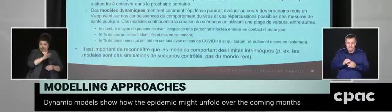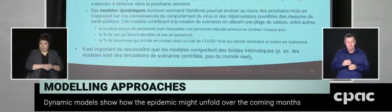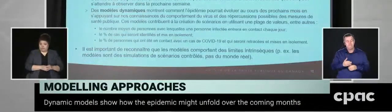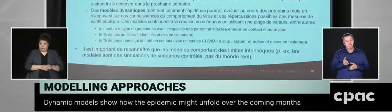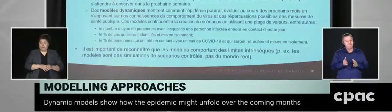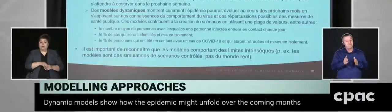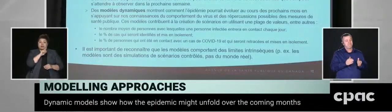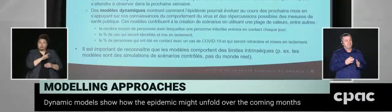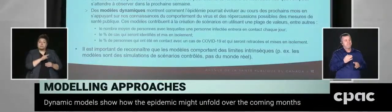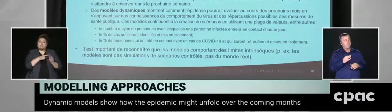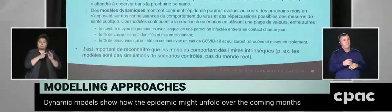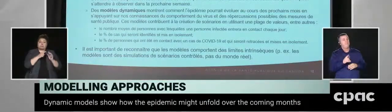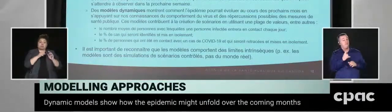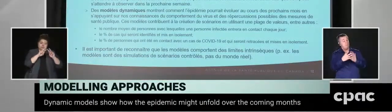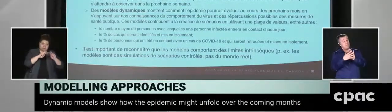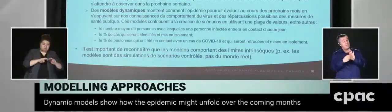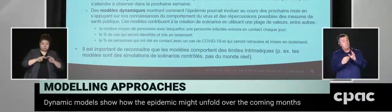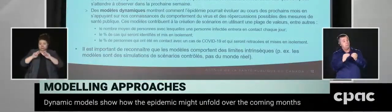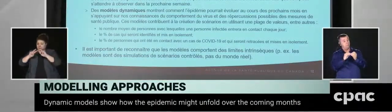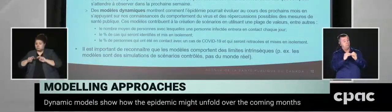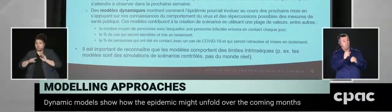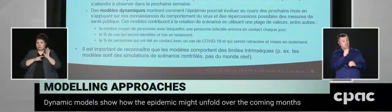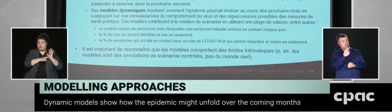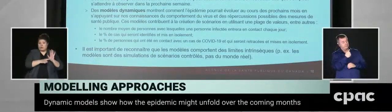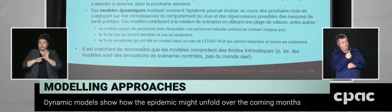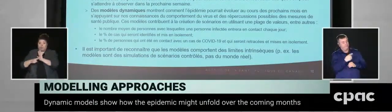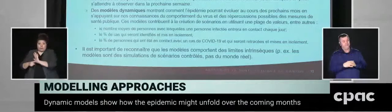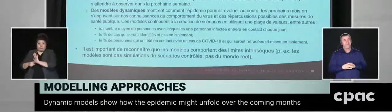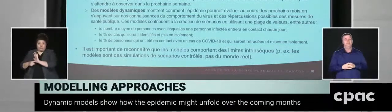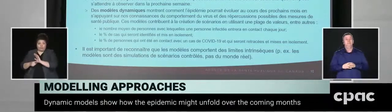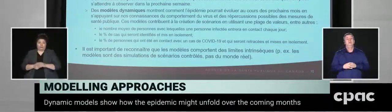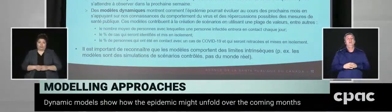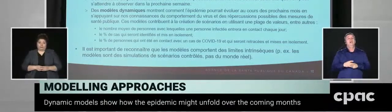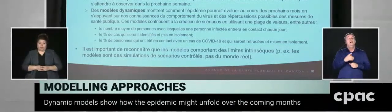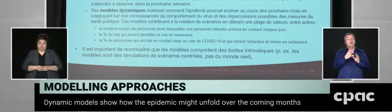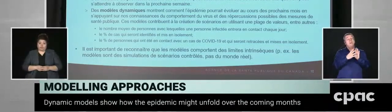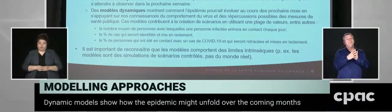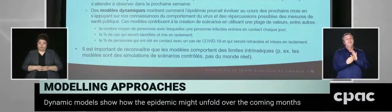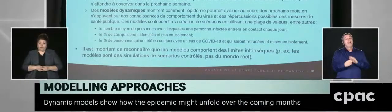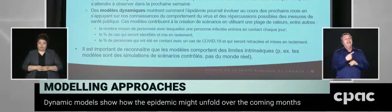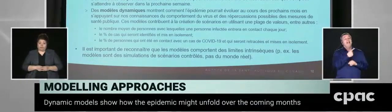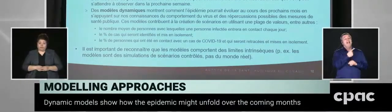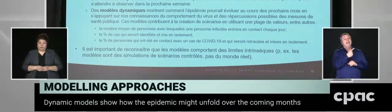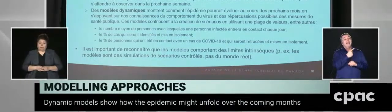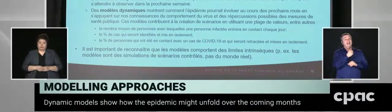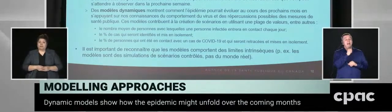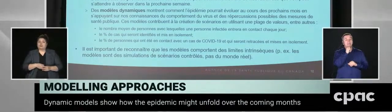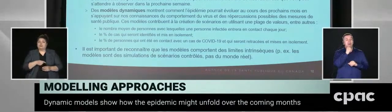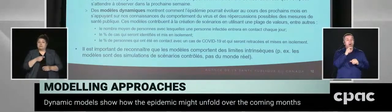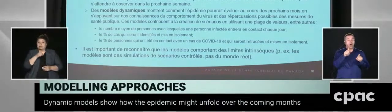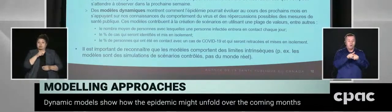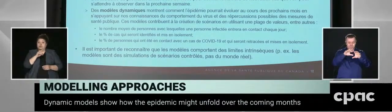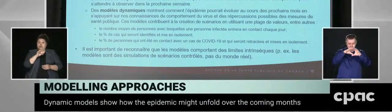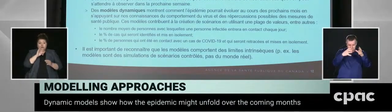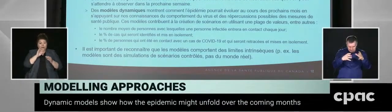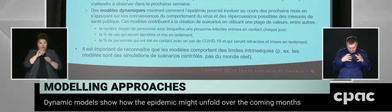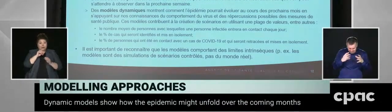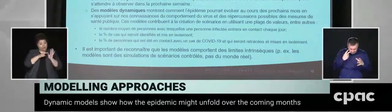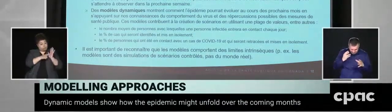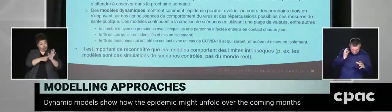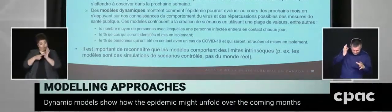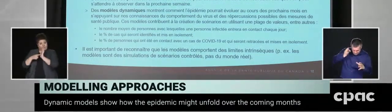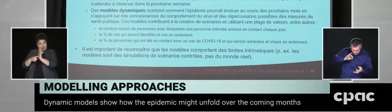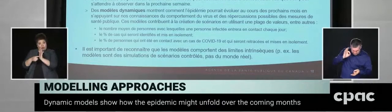Diapositive 10. Il faut bien comprendre que les modèles ne constituent pas une boule de cristal et ne permettent pas de prédire ce qui